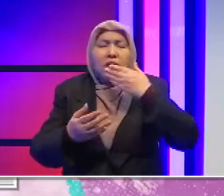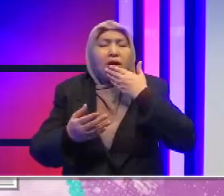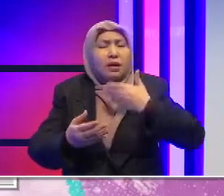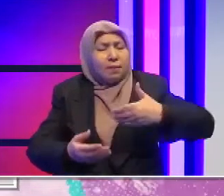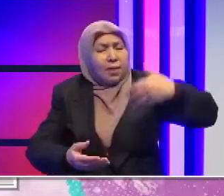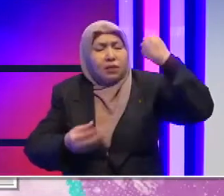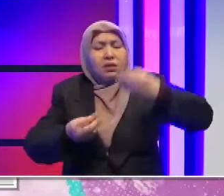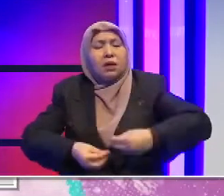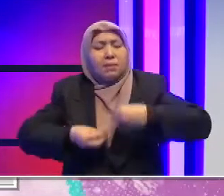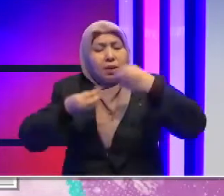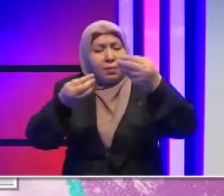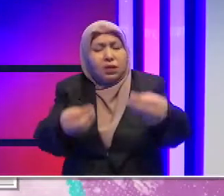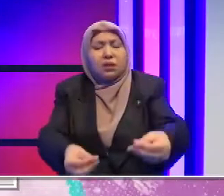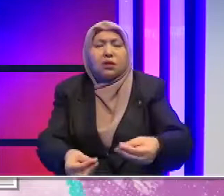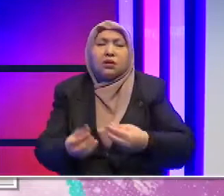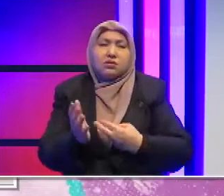حسنا